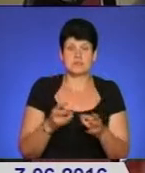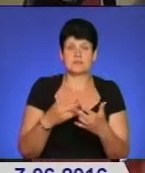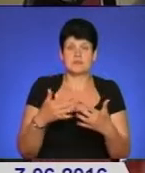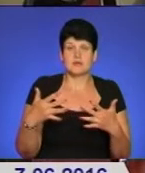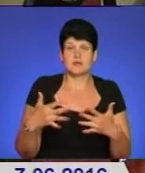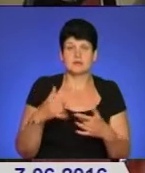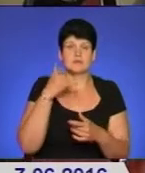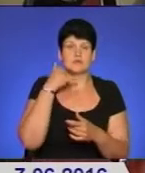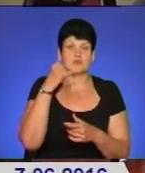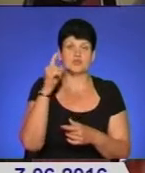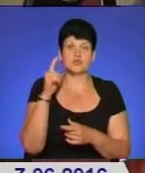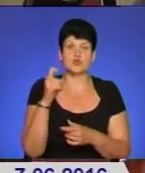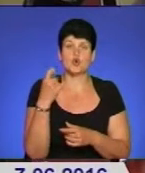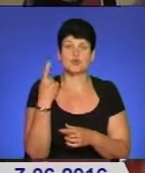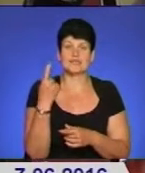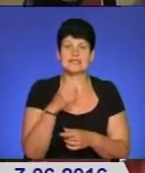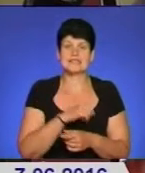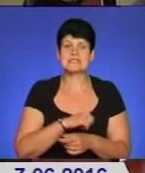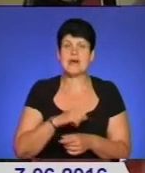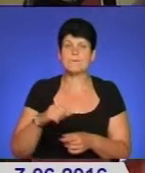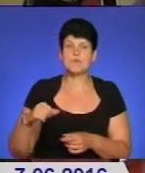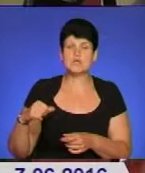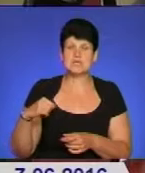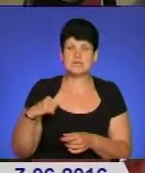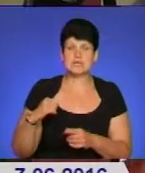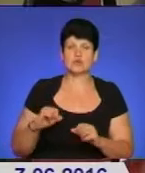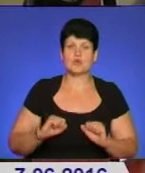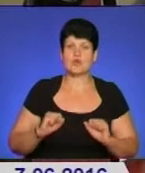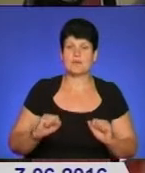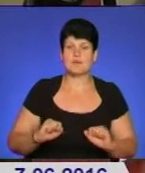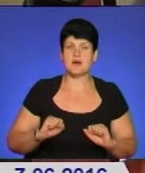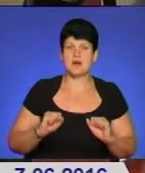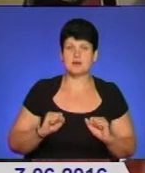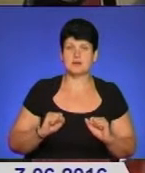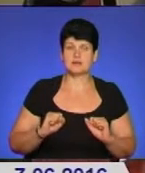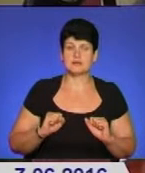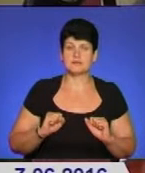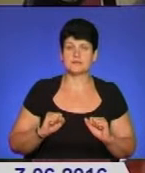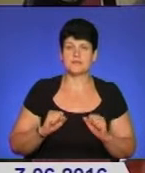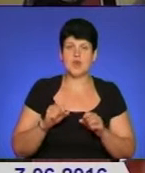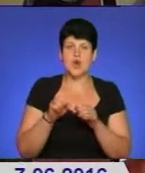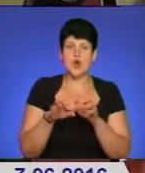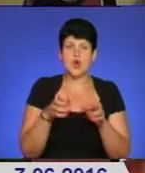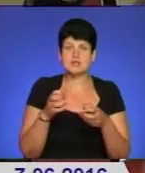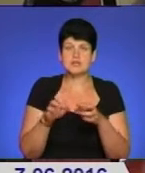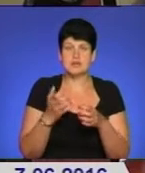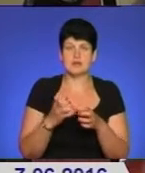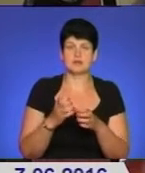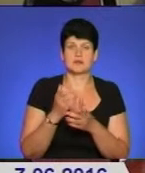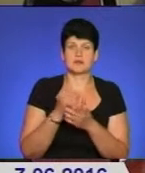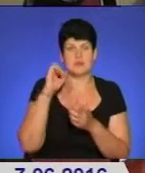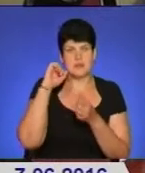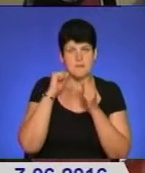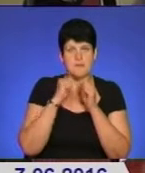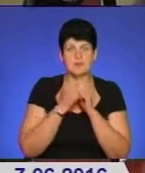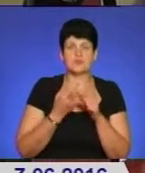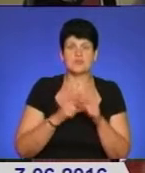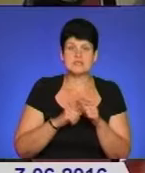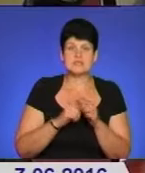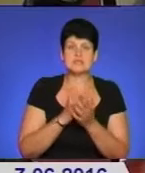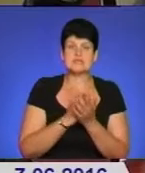службу 101 і самостійно, скажімо так, не намагатися знешкодити або розібрати на сувеніри. Тому що ці